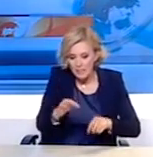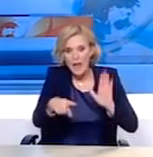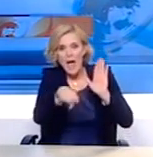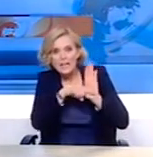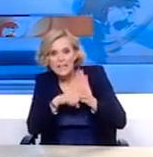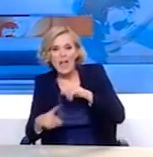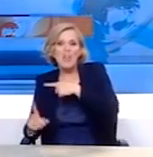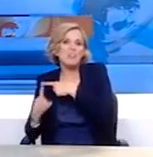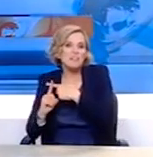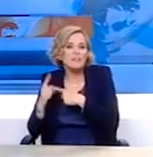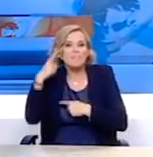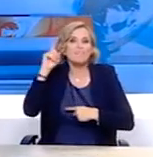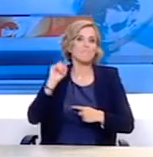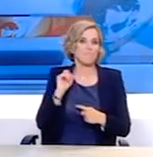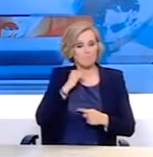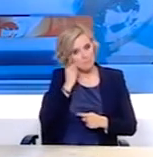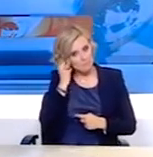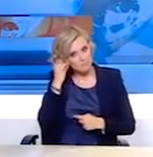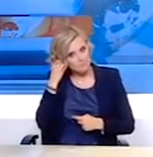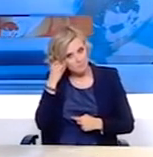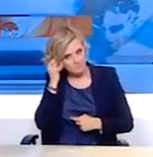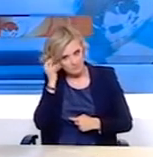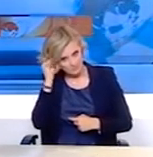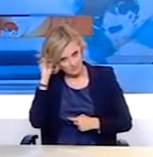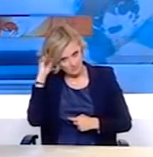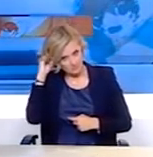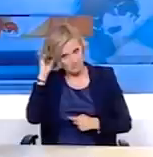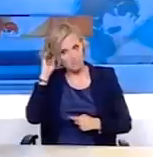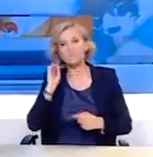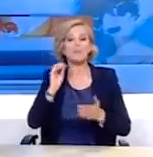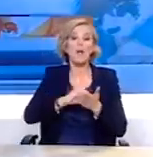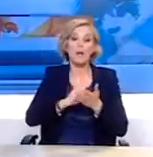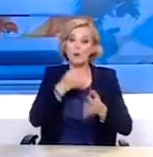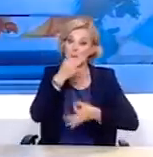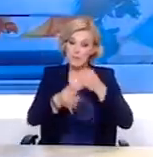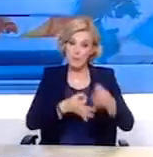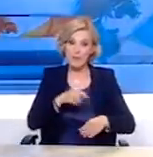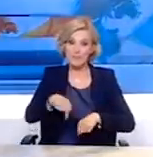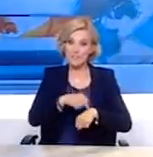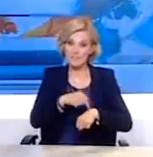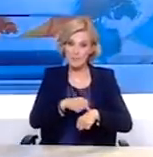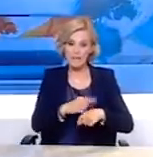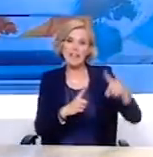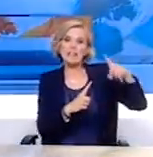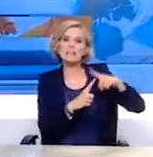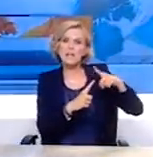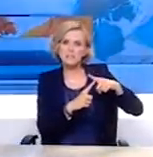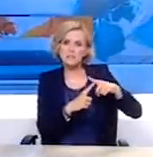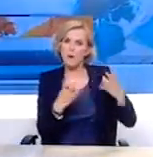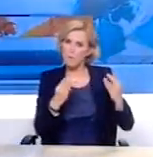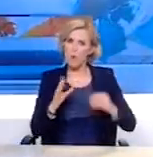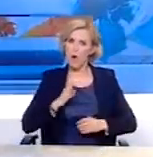αρνητικά. Και για να γίνει ακόμα πιο περίπλοκη εικόνα, όπως σας έχω πει, κάποιοι μολύνονται και καταπολεμούν τον ιό χωρίς καν να αισθανθούν